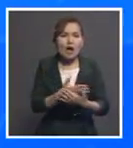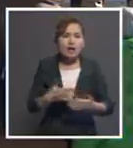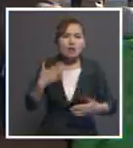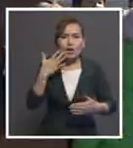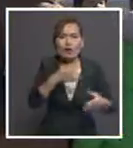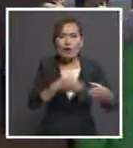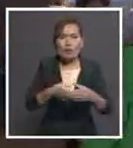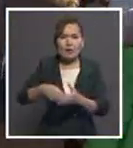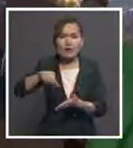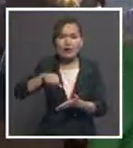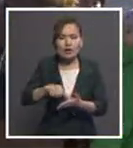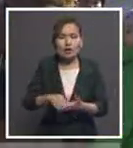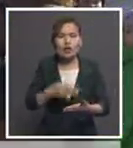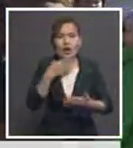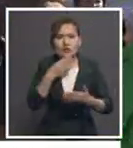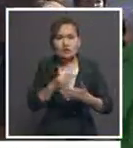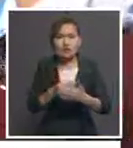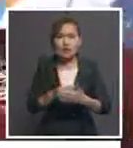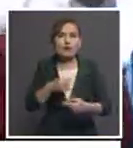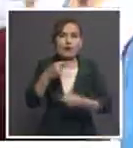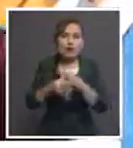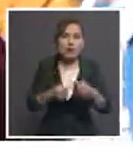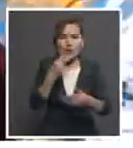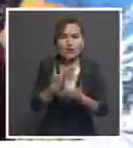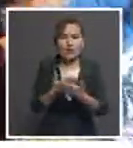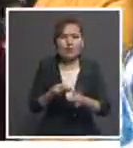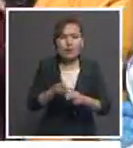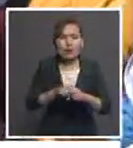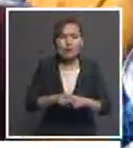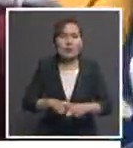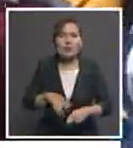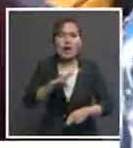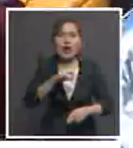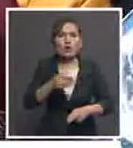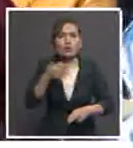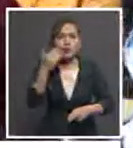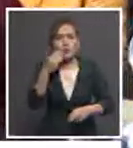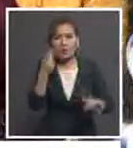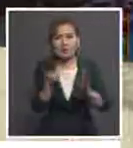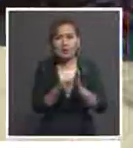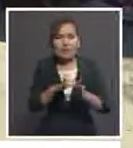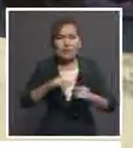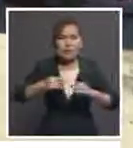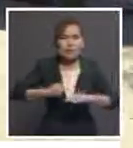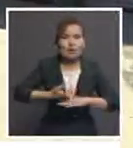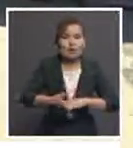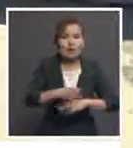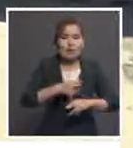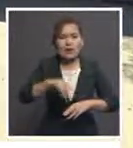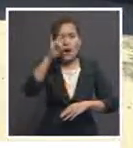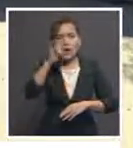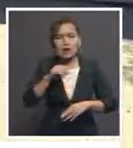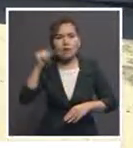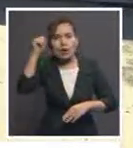салт дәстүрлерін паш етті. Айтулы шарада бауырсақ таратылып, Наурыз көжесін алды. Ал өзбек ұлтының өкілдері қазан-қазан палау пісіріп,